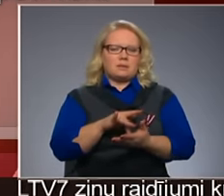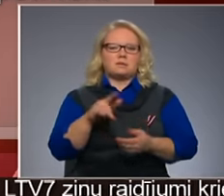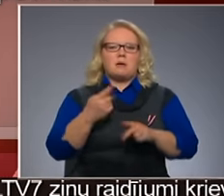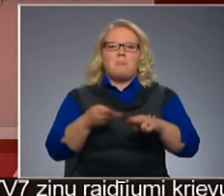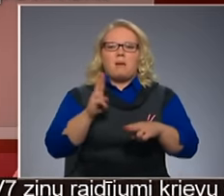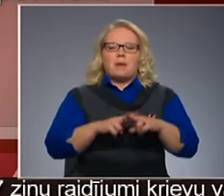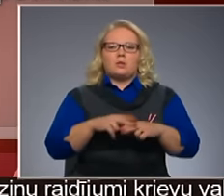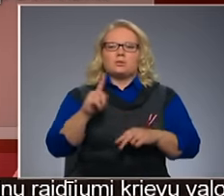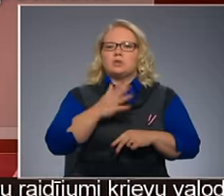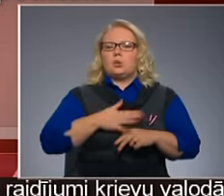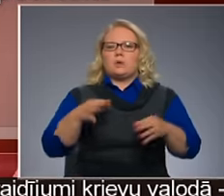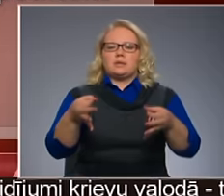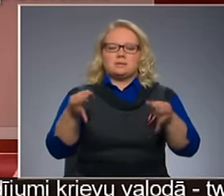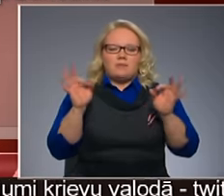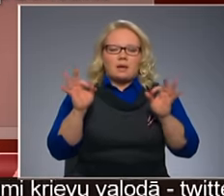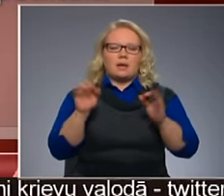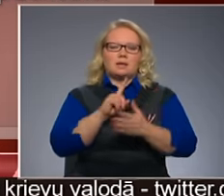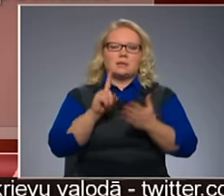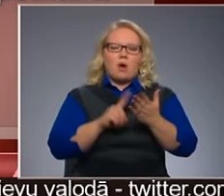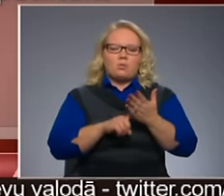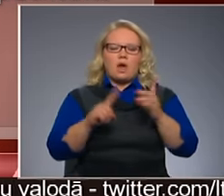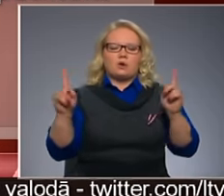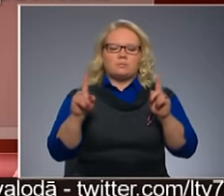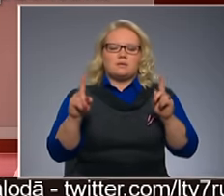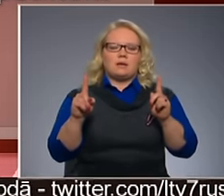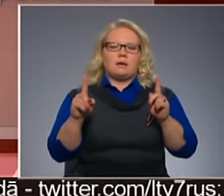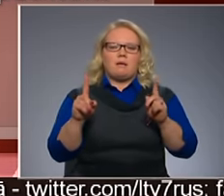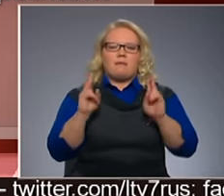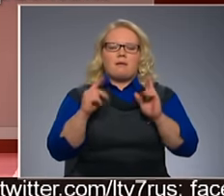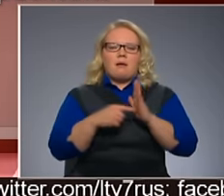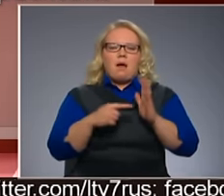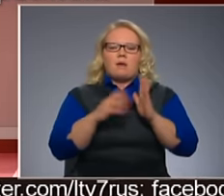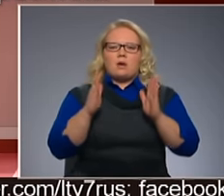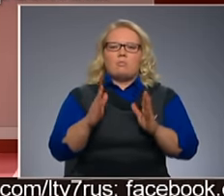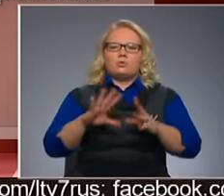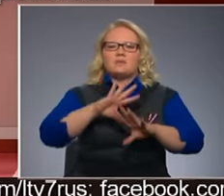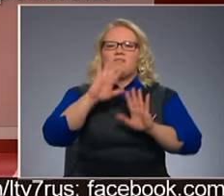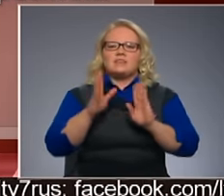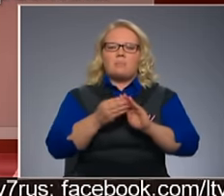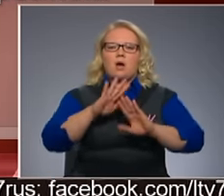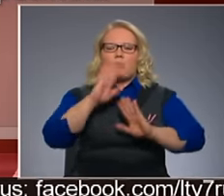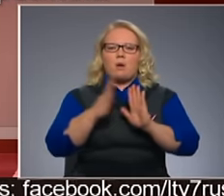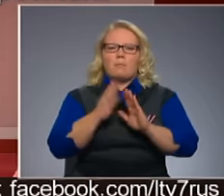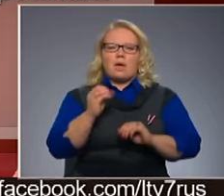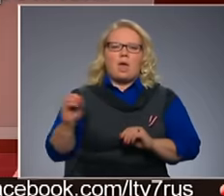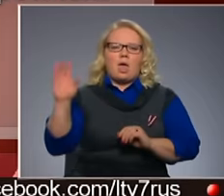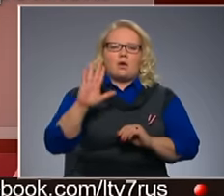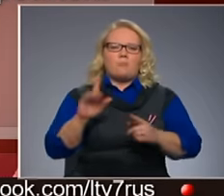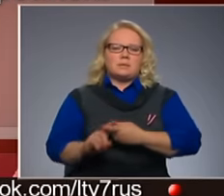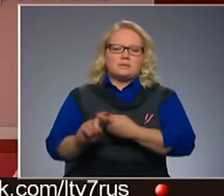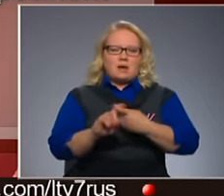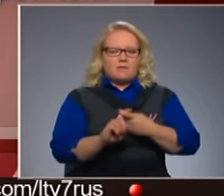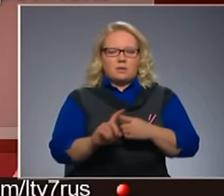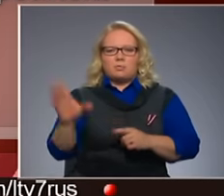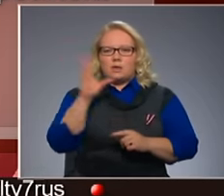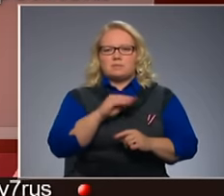Papildus, protams, kas ir diezgan svarīgs jautājums, ir kāda būs vispār kopējā Eiropas Savienības un iespējams